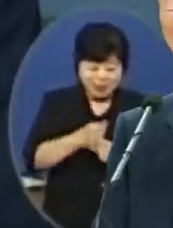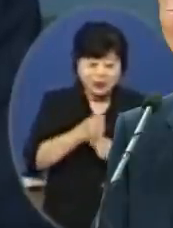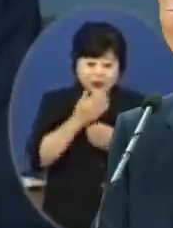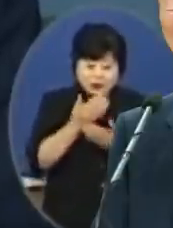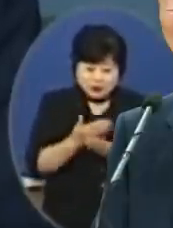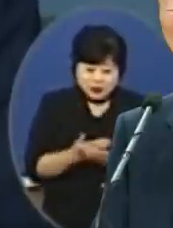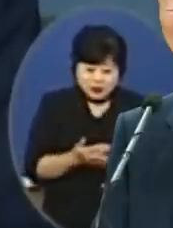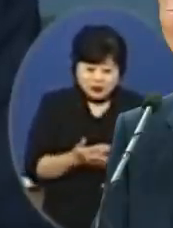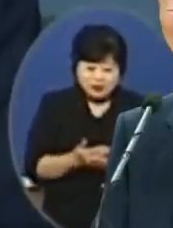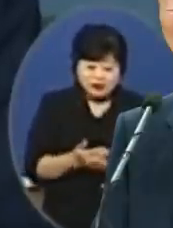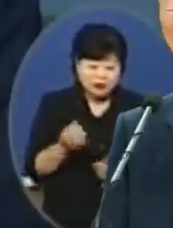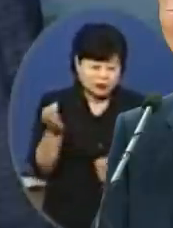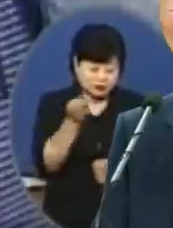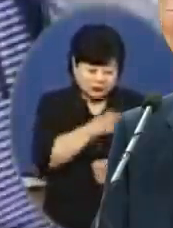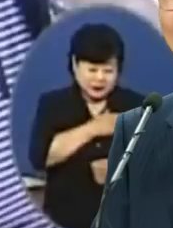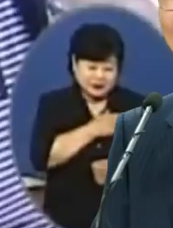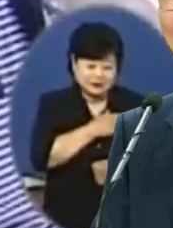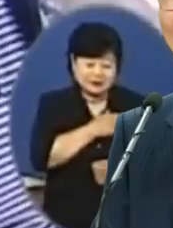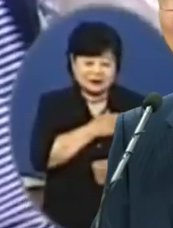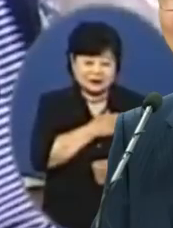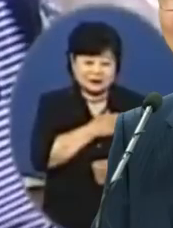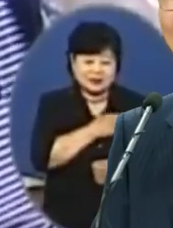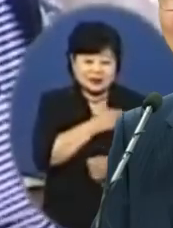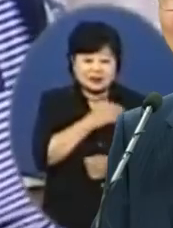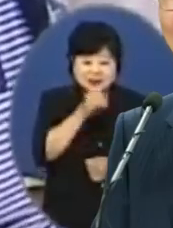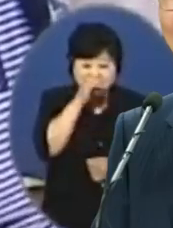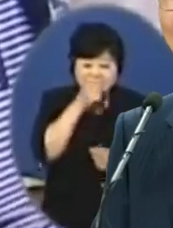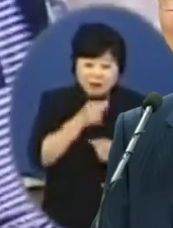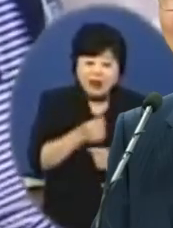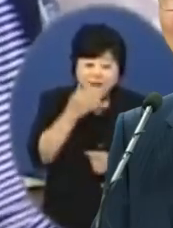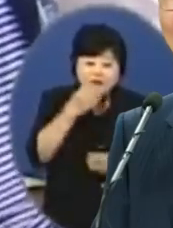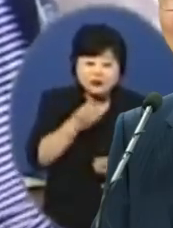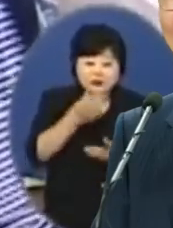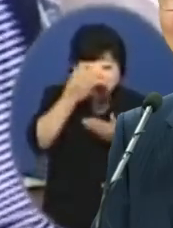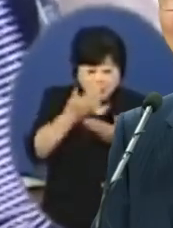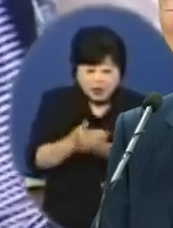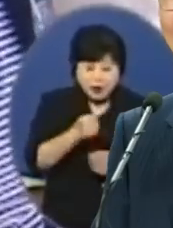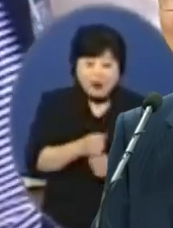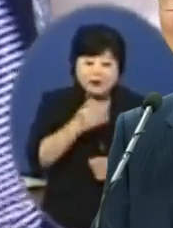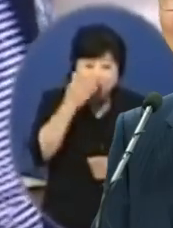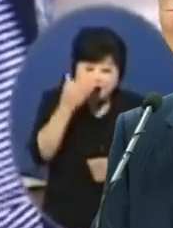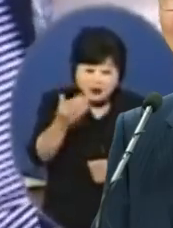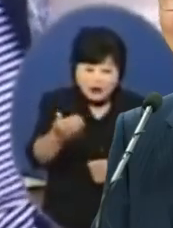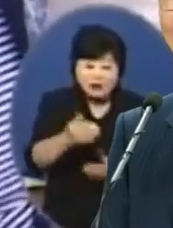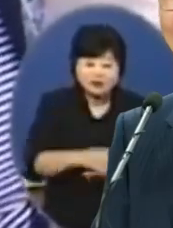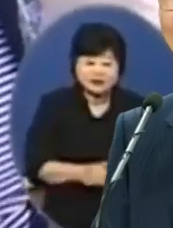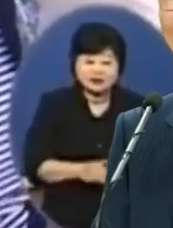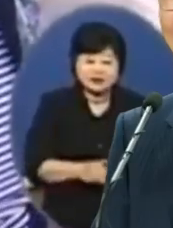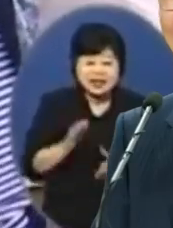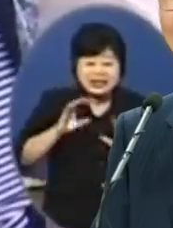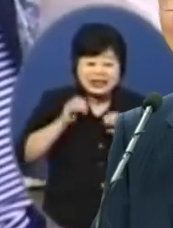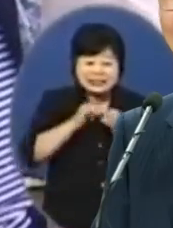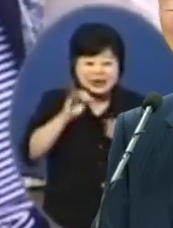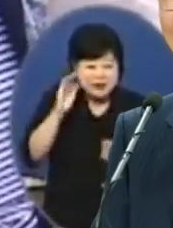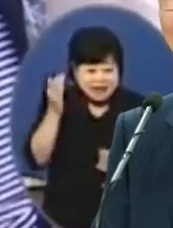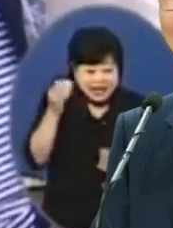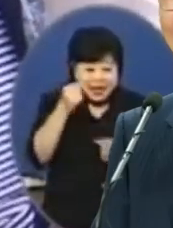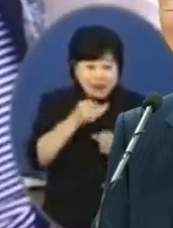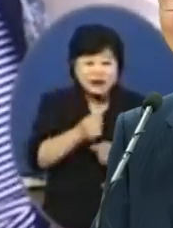만드셨고 잘 살고 능력 있게 축복받도록 만들어주셨고 천국 백성이